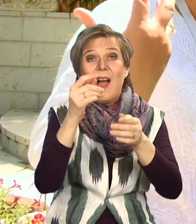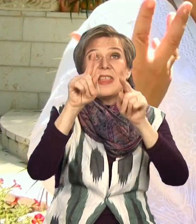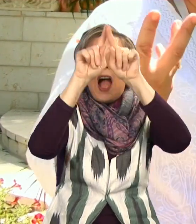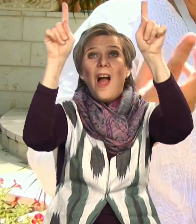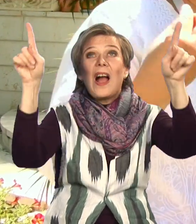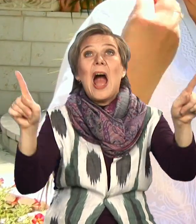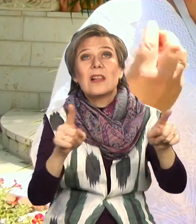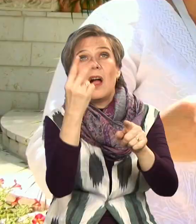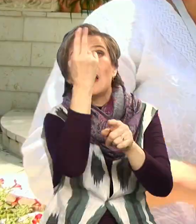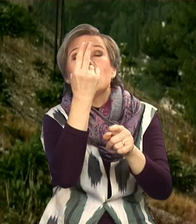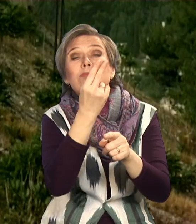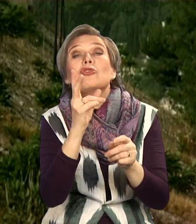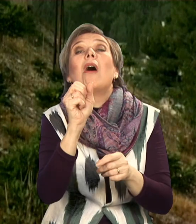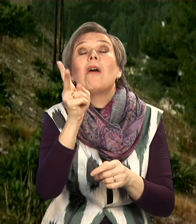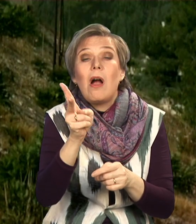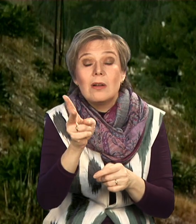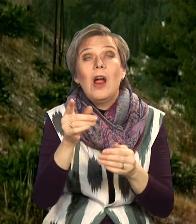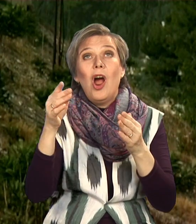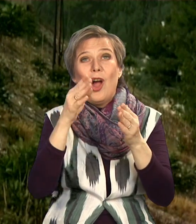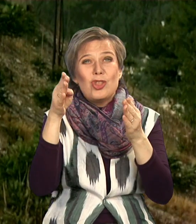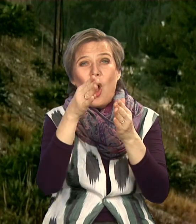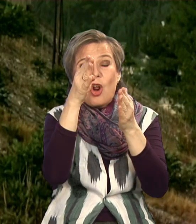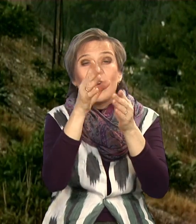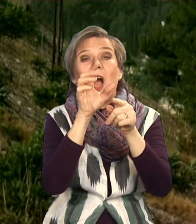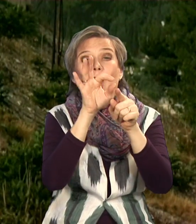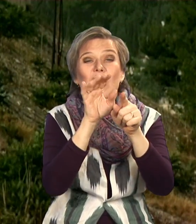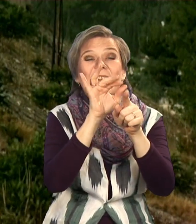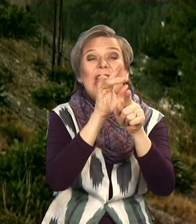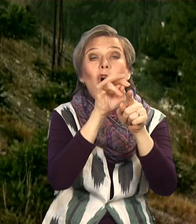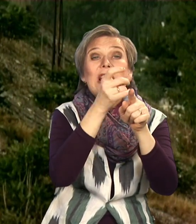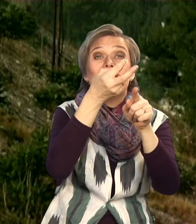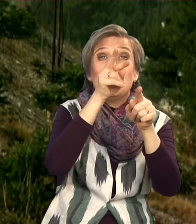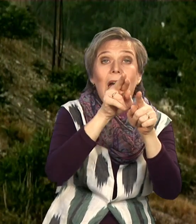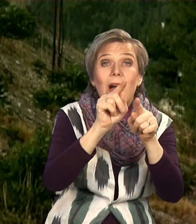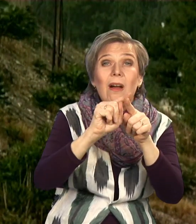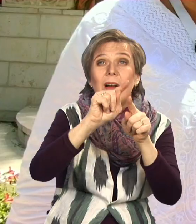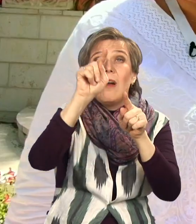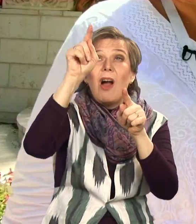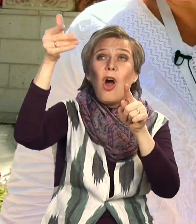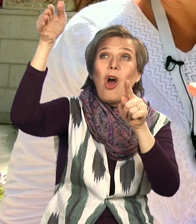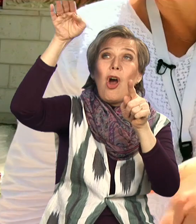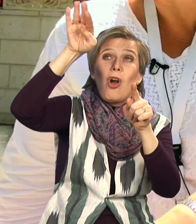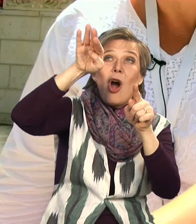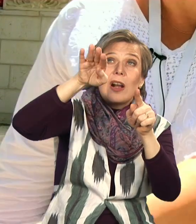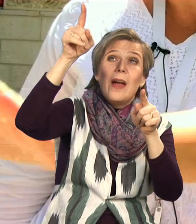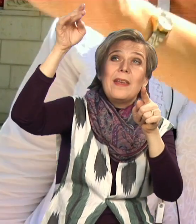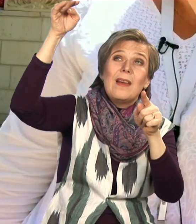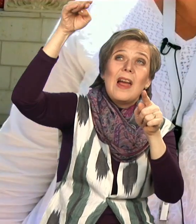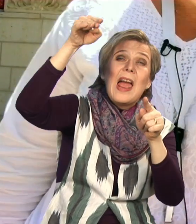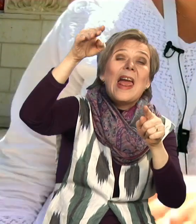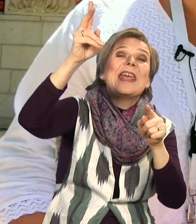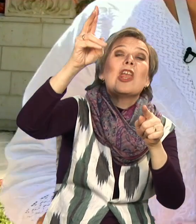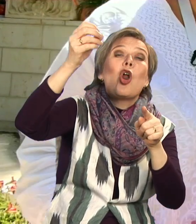древних картах древнего мира. И так дорога поднималась оттуда из-за Иордании на Елеонскую гору, и она опускалась в Кедронскую долину